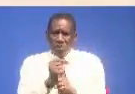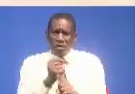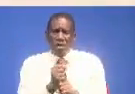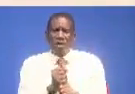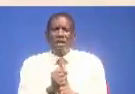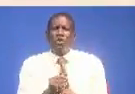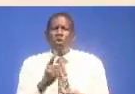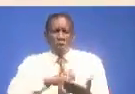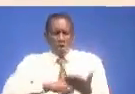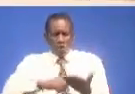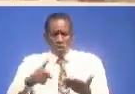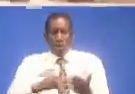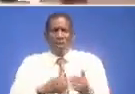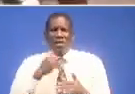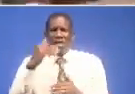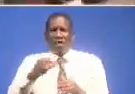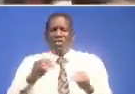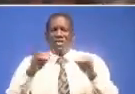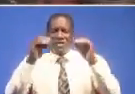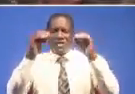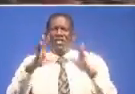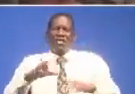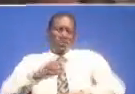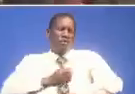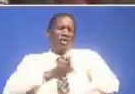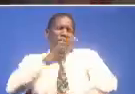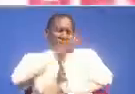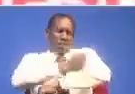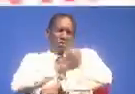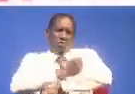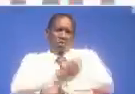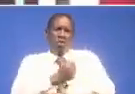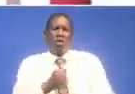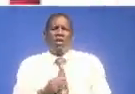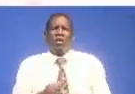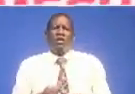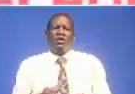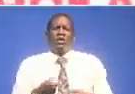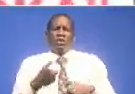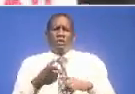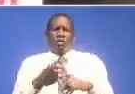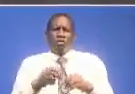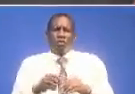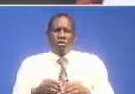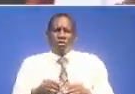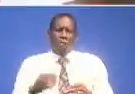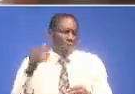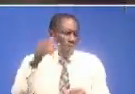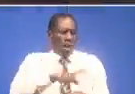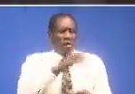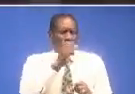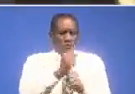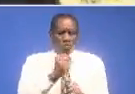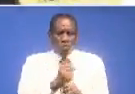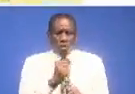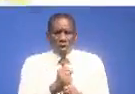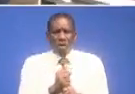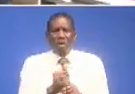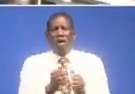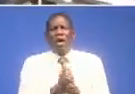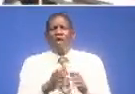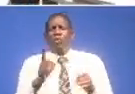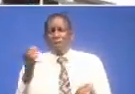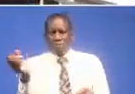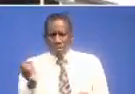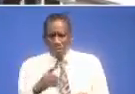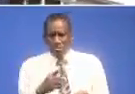kufanyika, wiki moja tu baada ya walimu wa shule za msingi na sekondari kutoka barabarani na kurejea madarasani, na